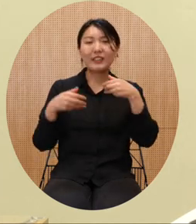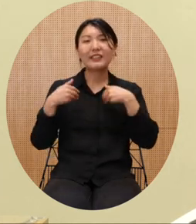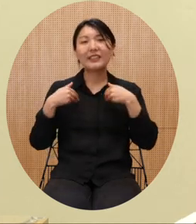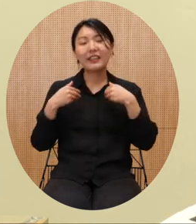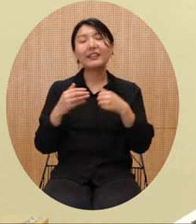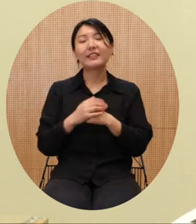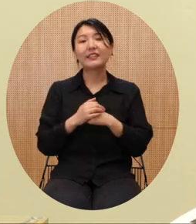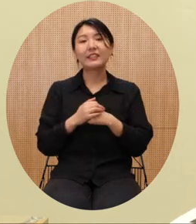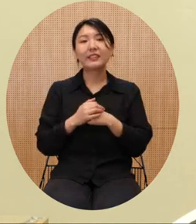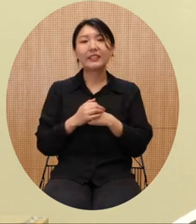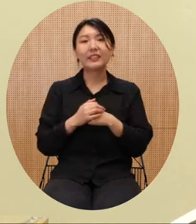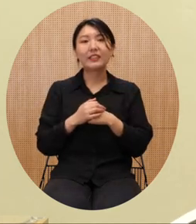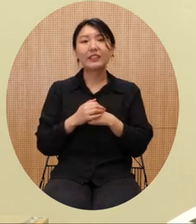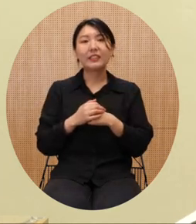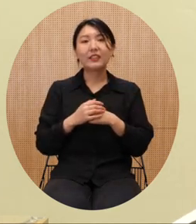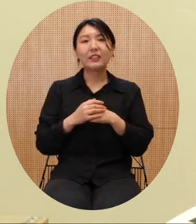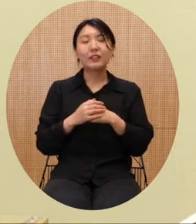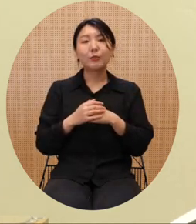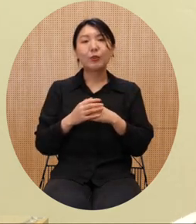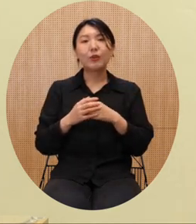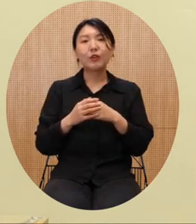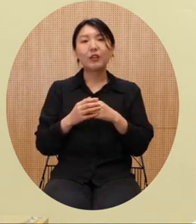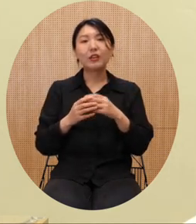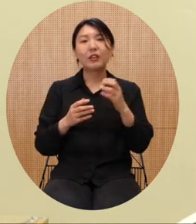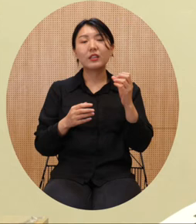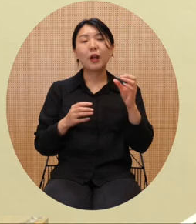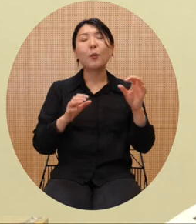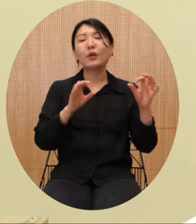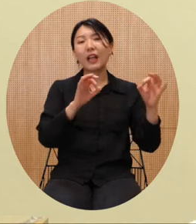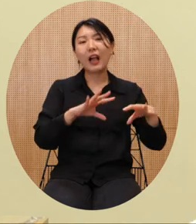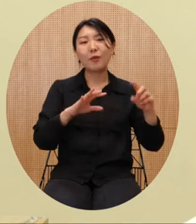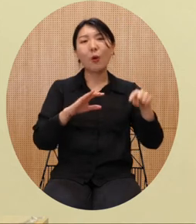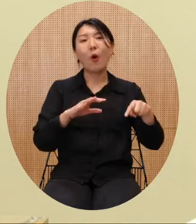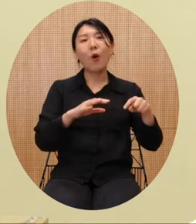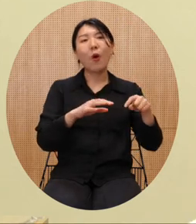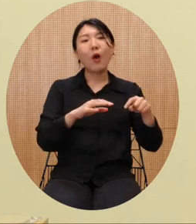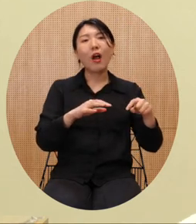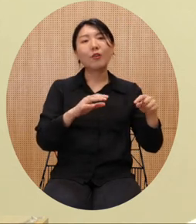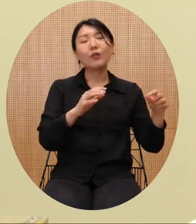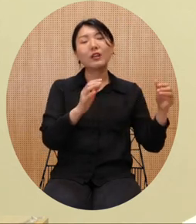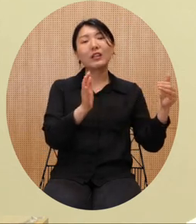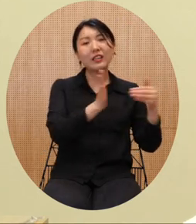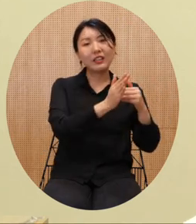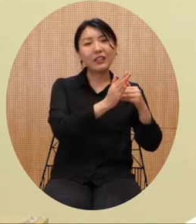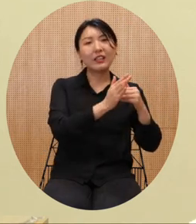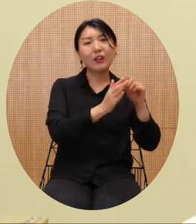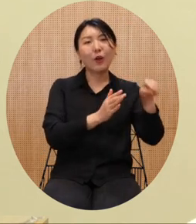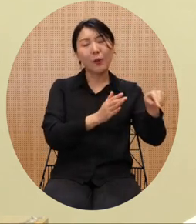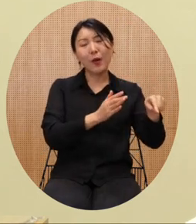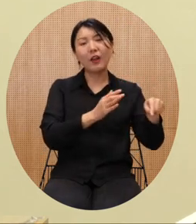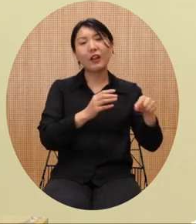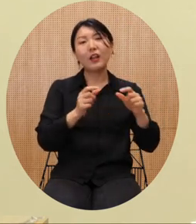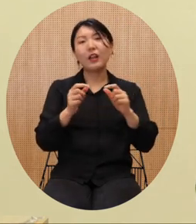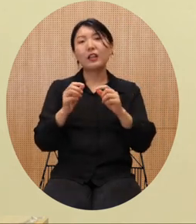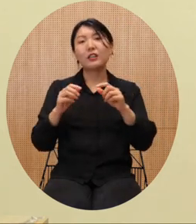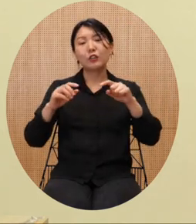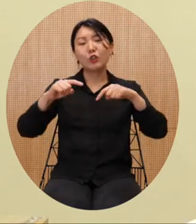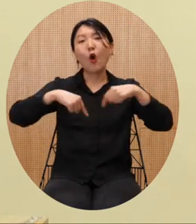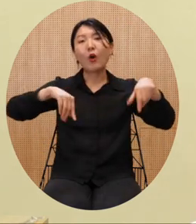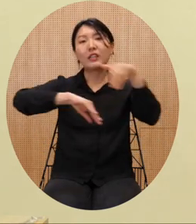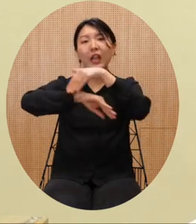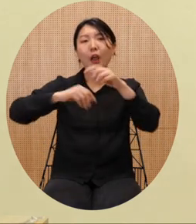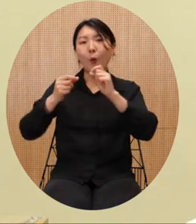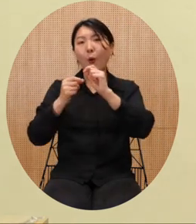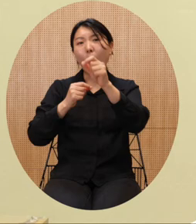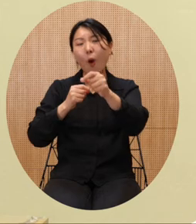있습니다. 한시적으로 이렇게 하자라고 하면 이 정책이 영속성을 갖기가 어려울 수가 있습니다. 그래서 이런